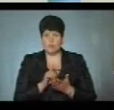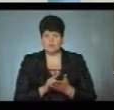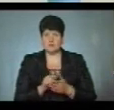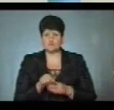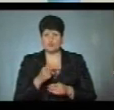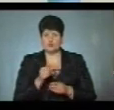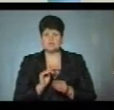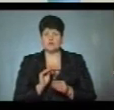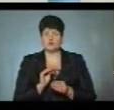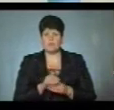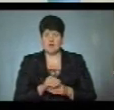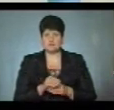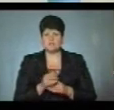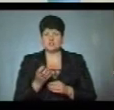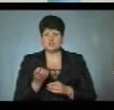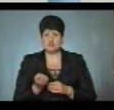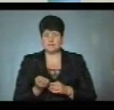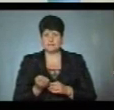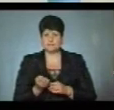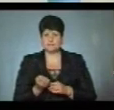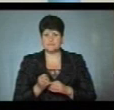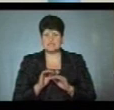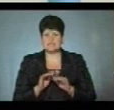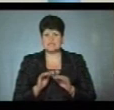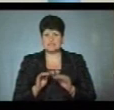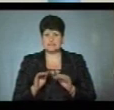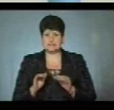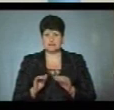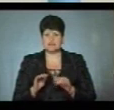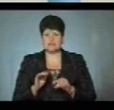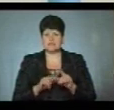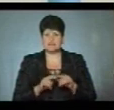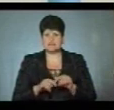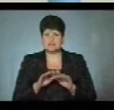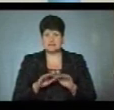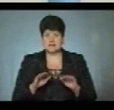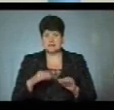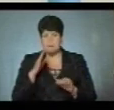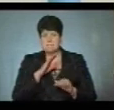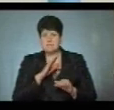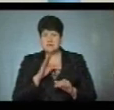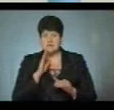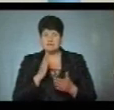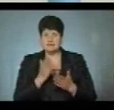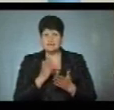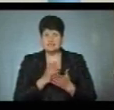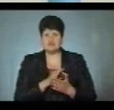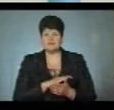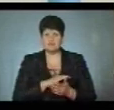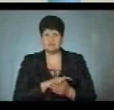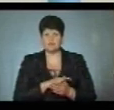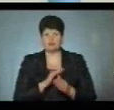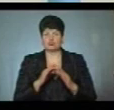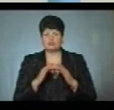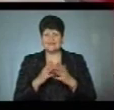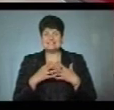року додалися такі категорії, як діти, рідні діти батьків, які є вихователями в будинках сімейного